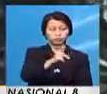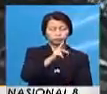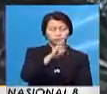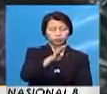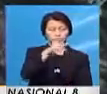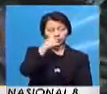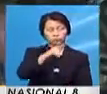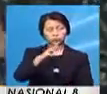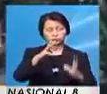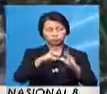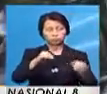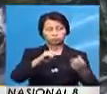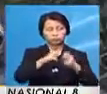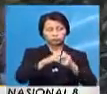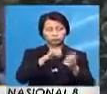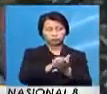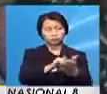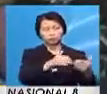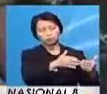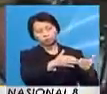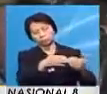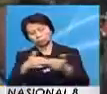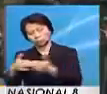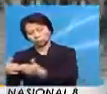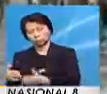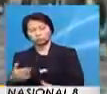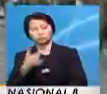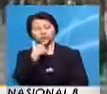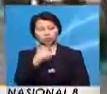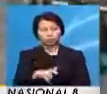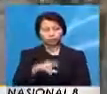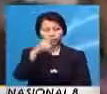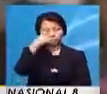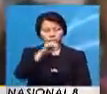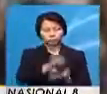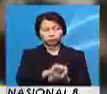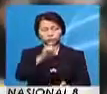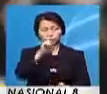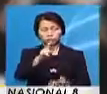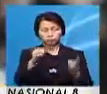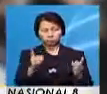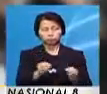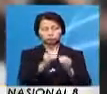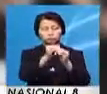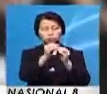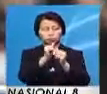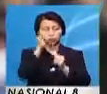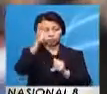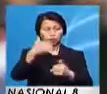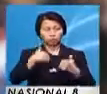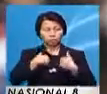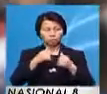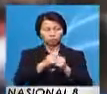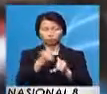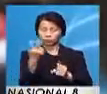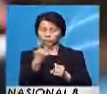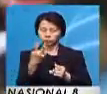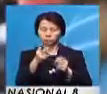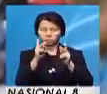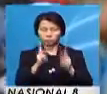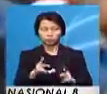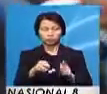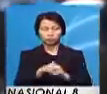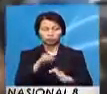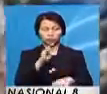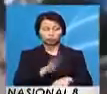isu tersebut yang berlarutan sekian lama. Untuk itu, satu perjumpaan bakal diadakan dengan kedua-dua pihak dalam